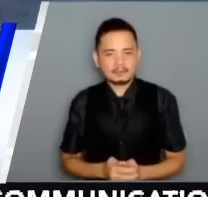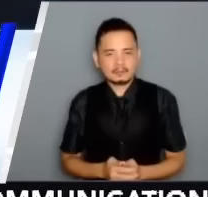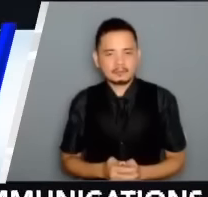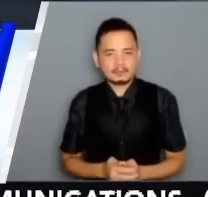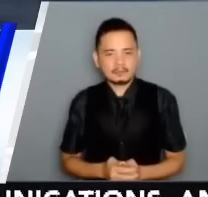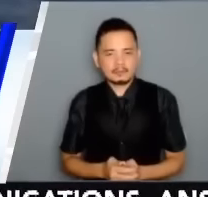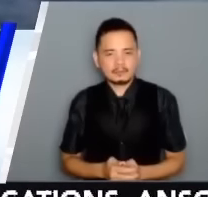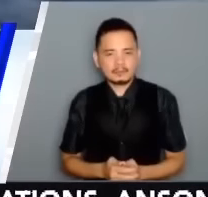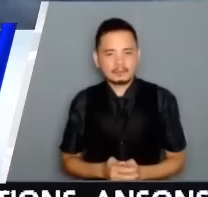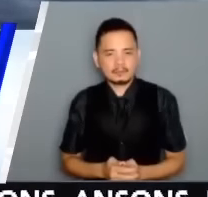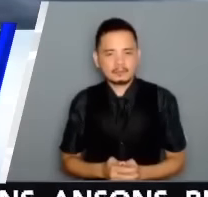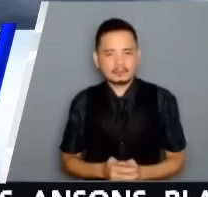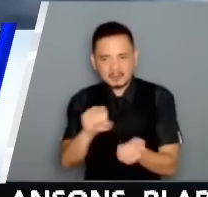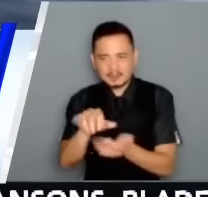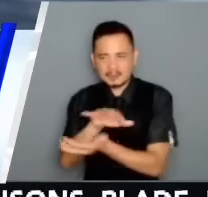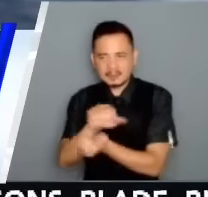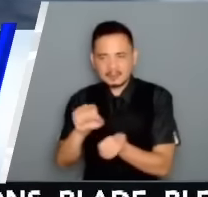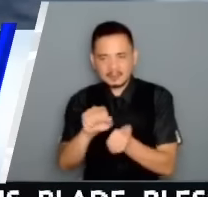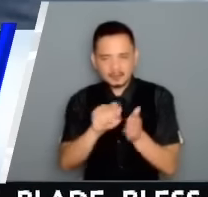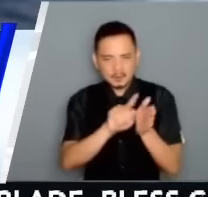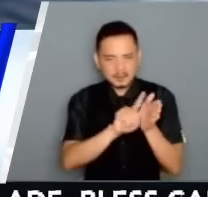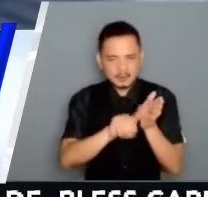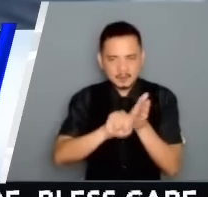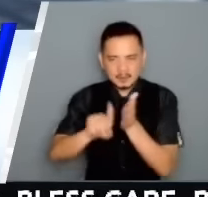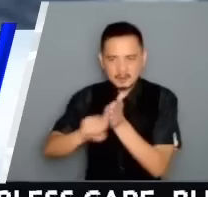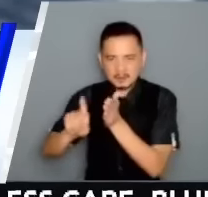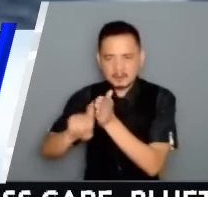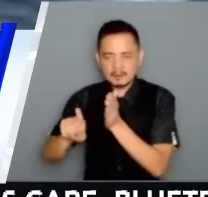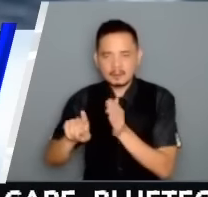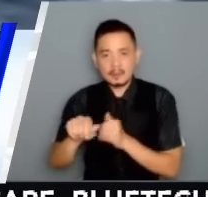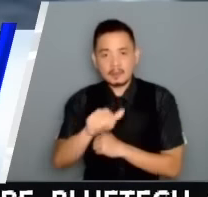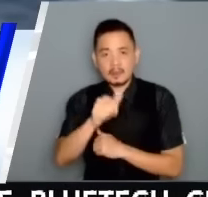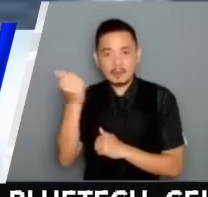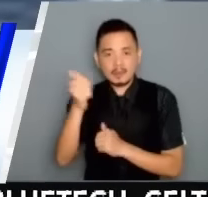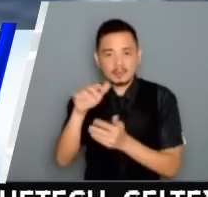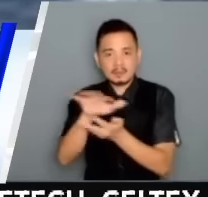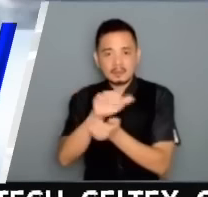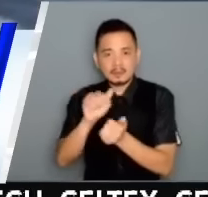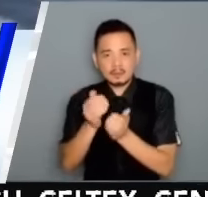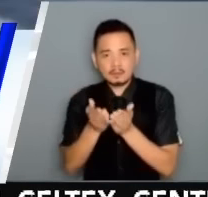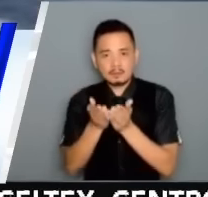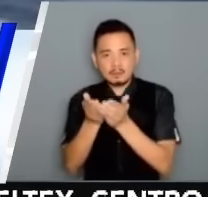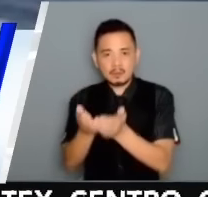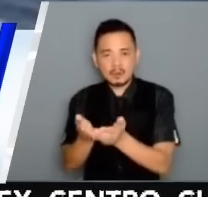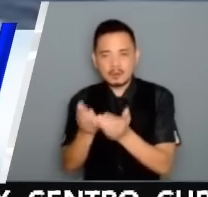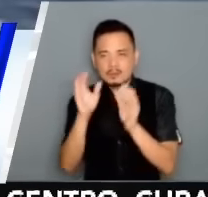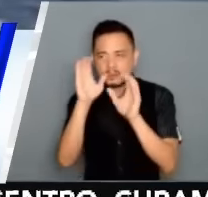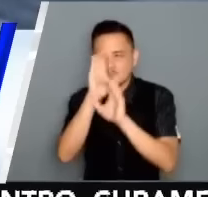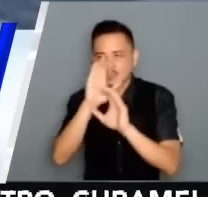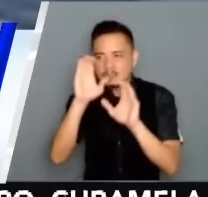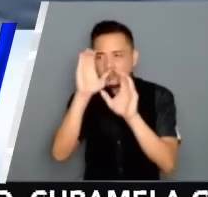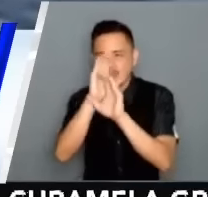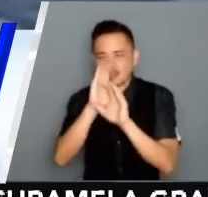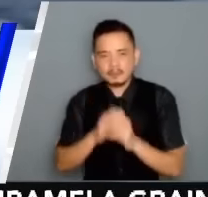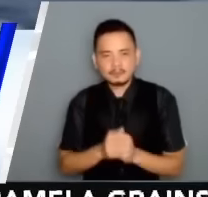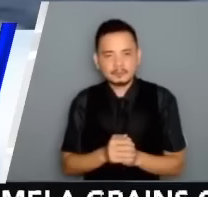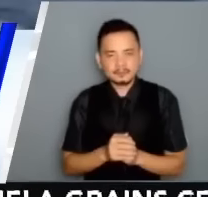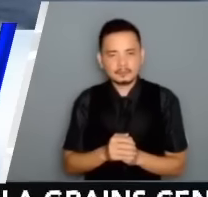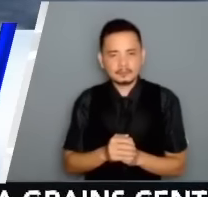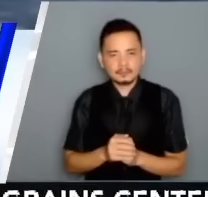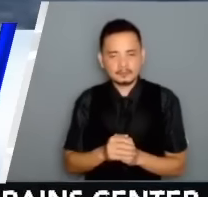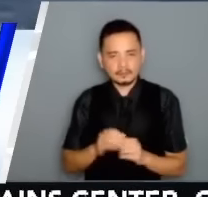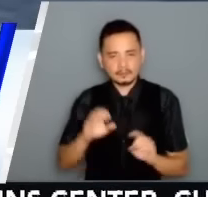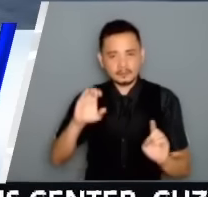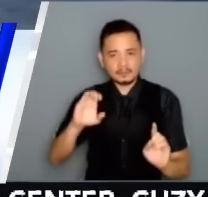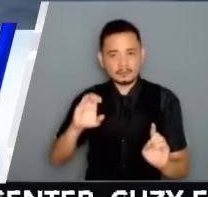makina. Pero habang nire-recover ang sirang bangka, pinalibutan ang Bagakay ng China Coast Guard, Chinese Fishing Militia Vessels